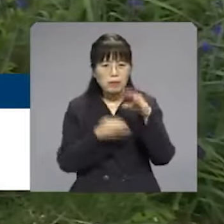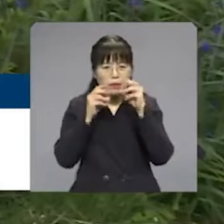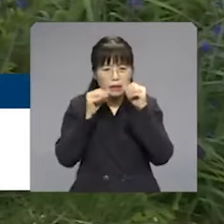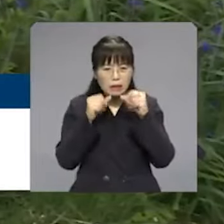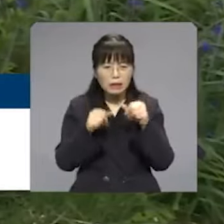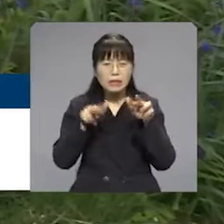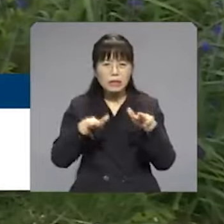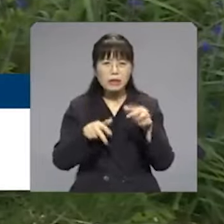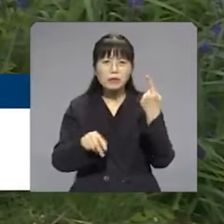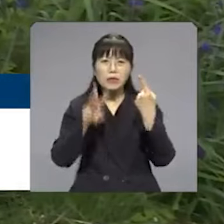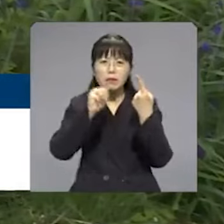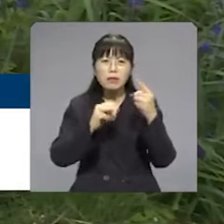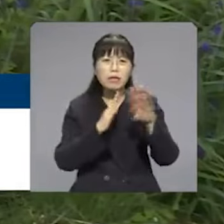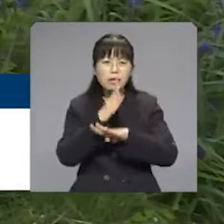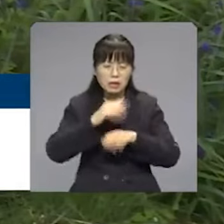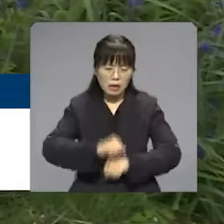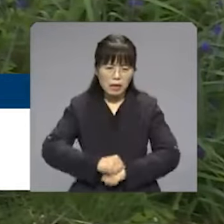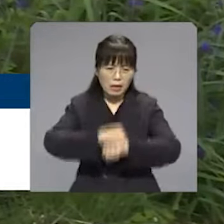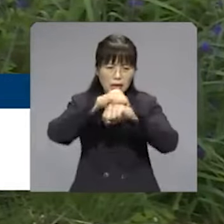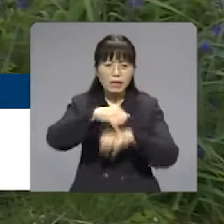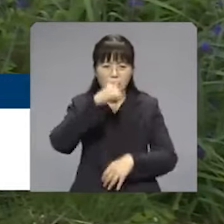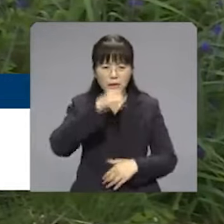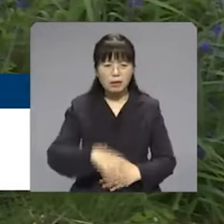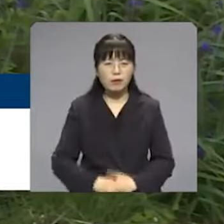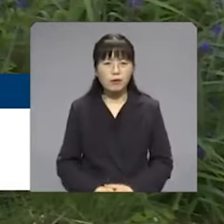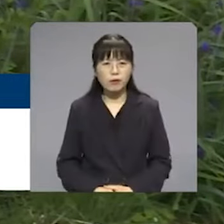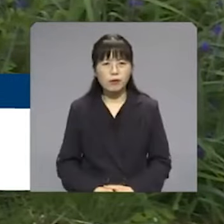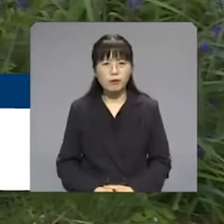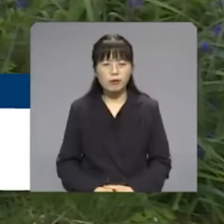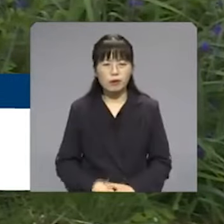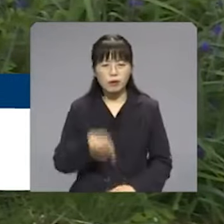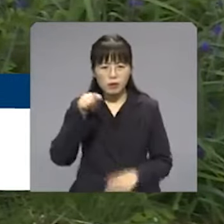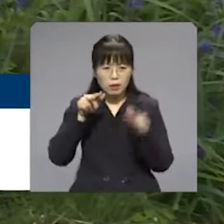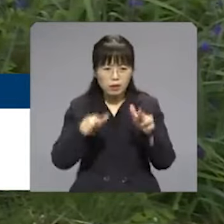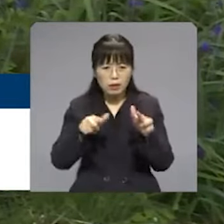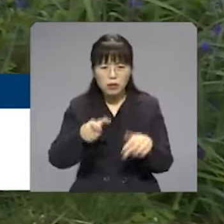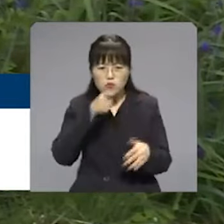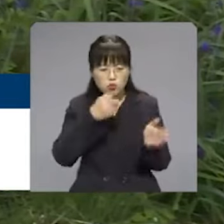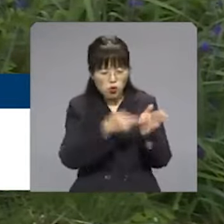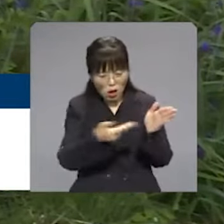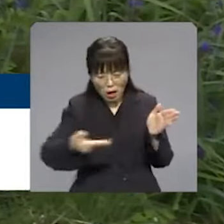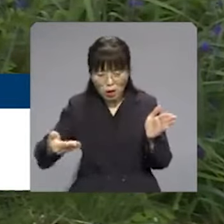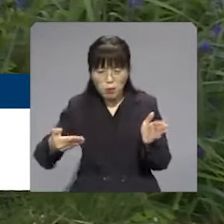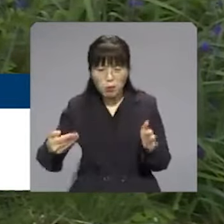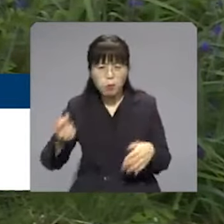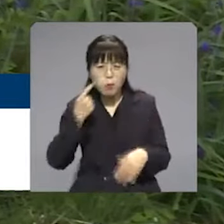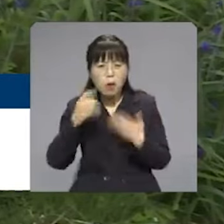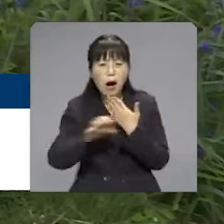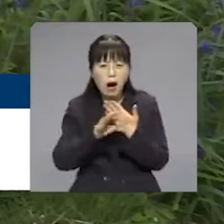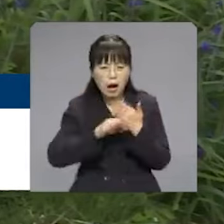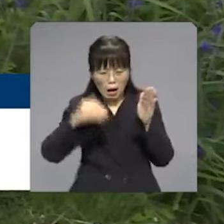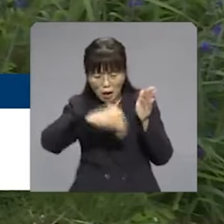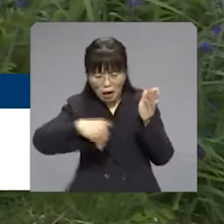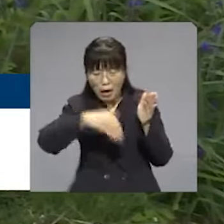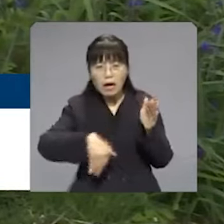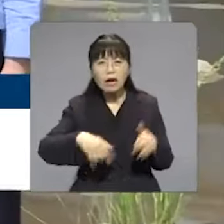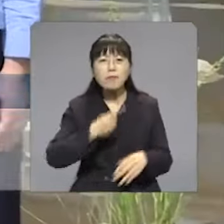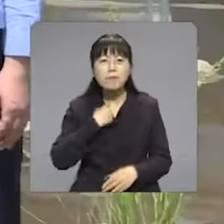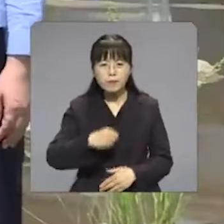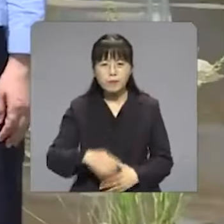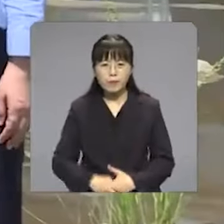흙이 지금 1m 이상이 쌓였다고. 그러면 지금 물 내려가는 신용만 포크레인으로